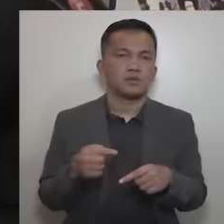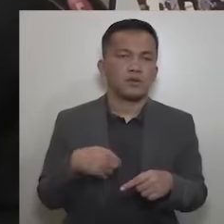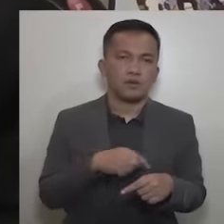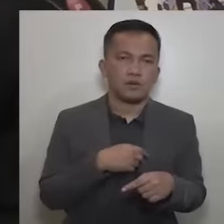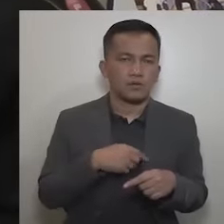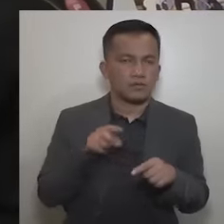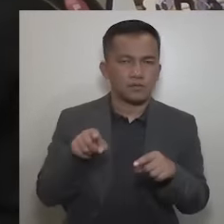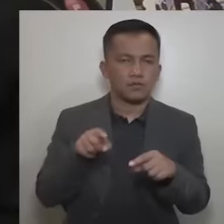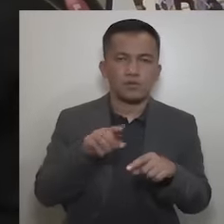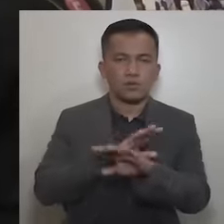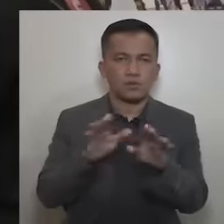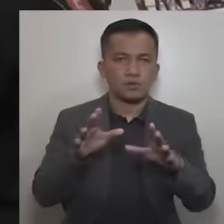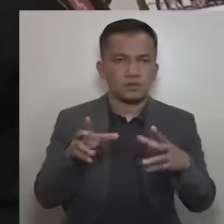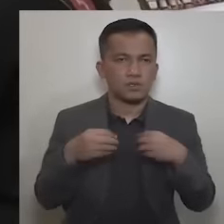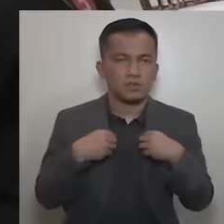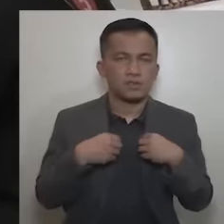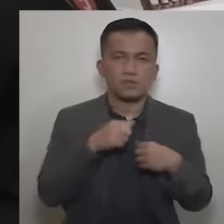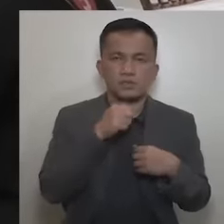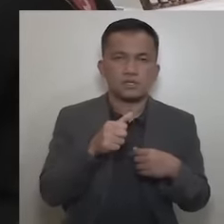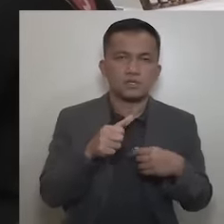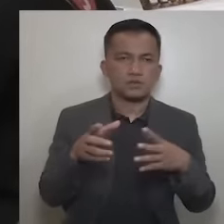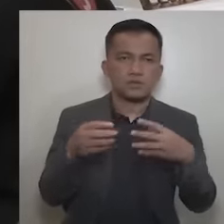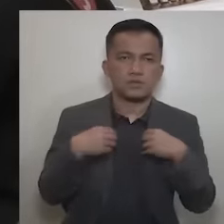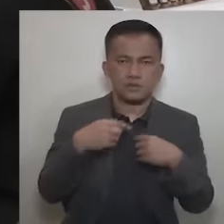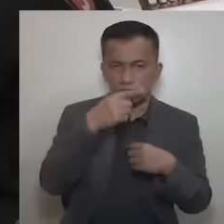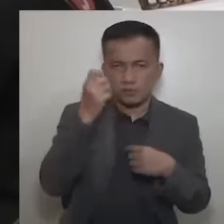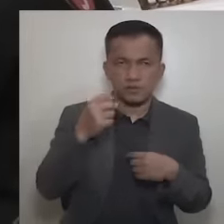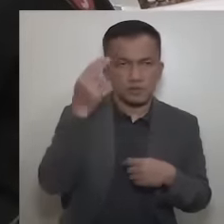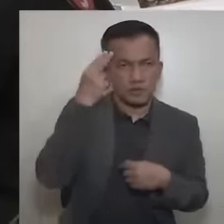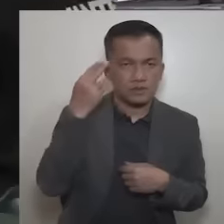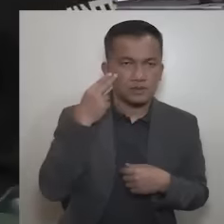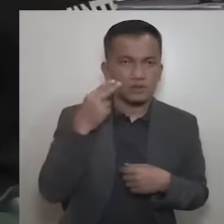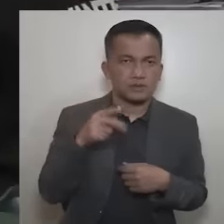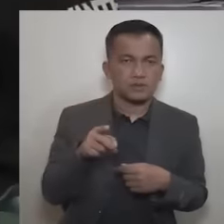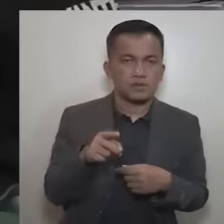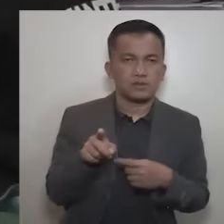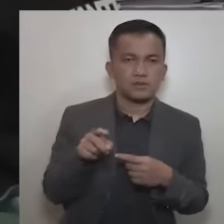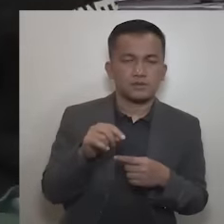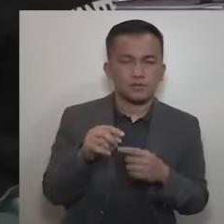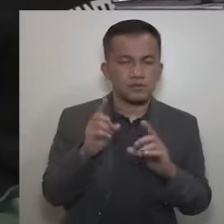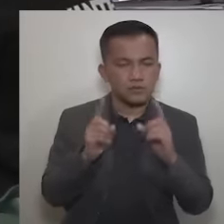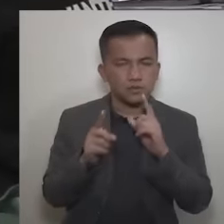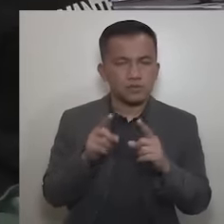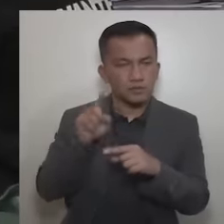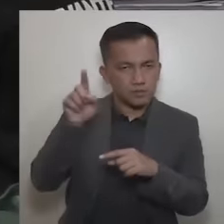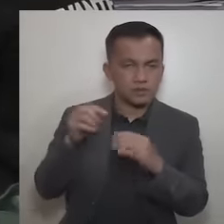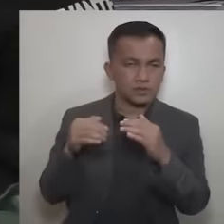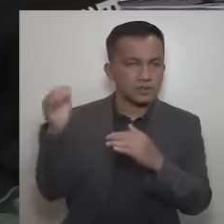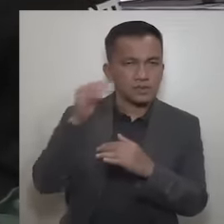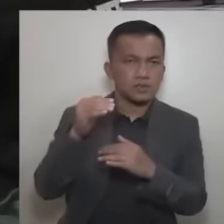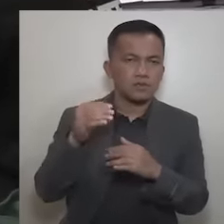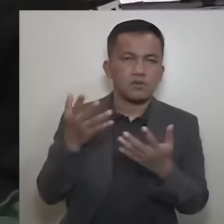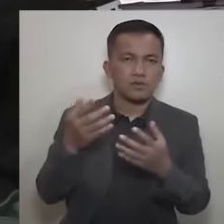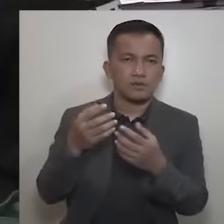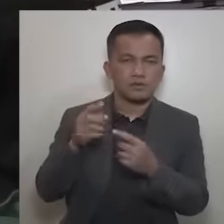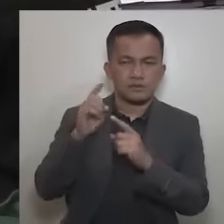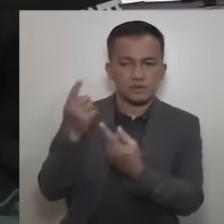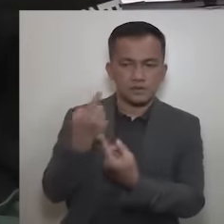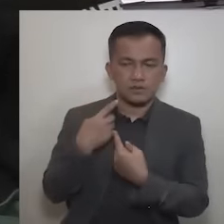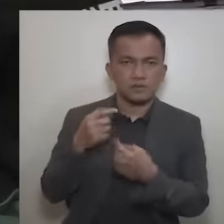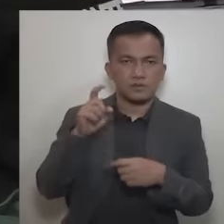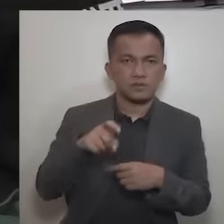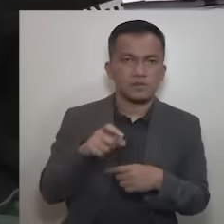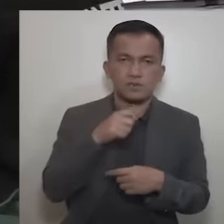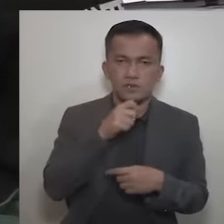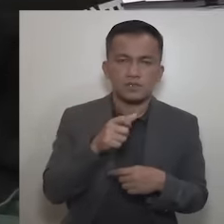point namin. Huwag mong tanggapin. And then hindi ikaw ang tatanggap. Dapat ang head. Sa IMCA, kinausap na kami. Wala silang sinagot kung